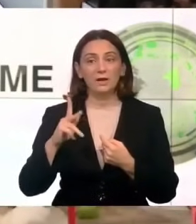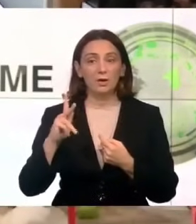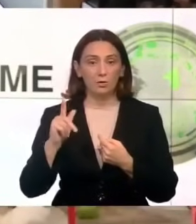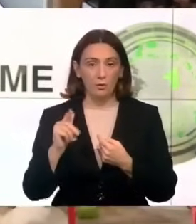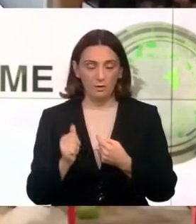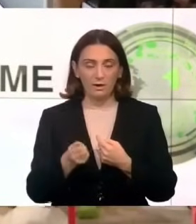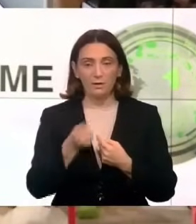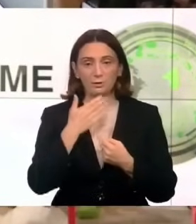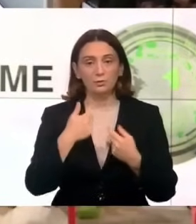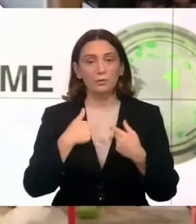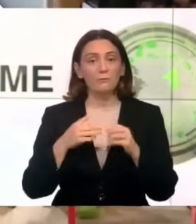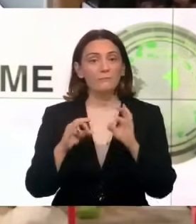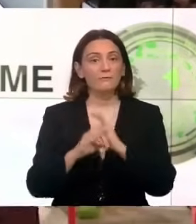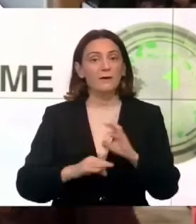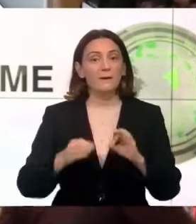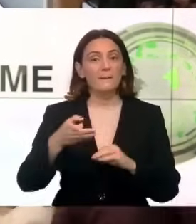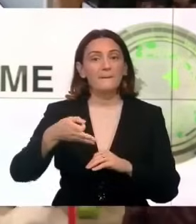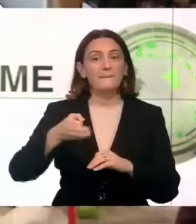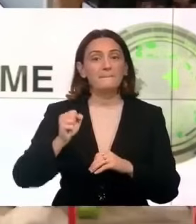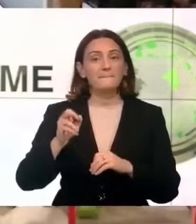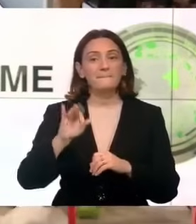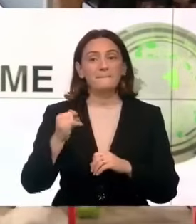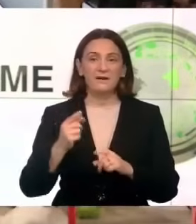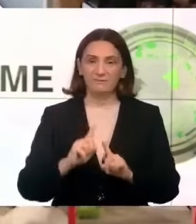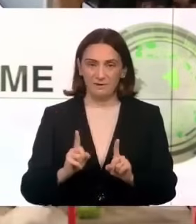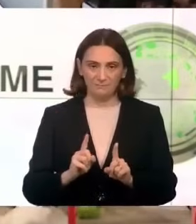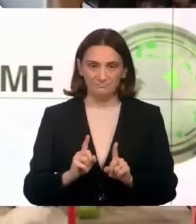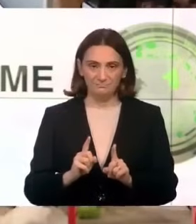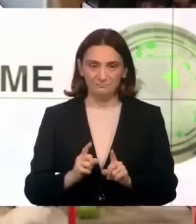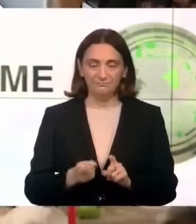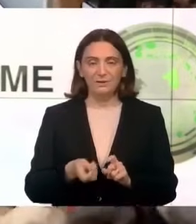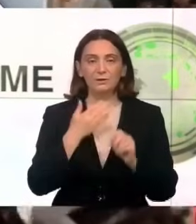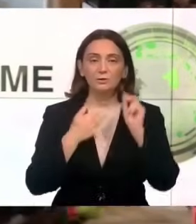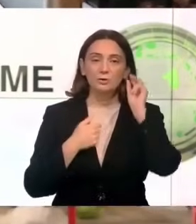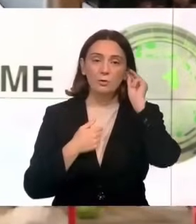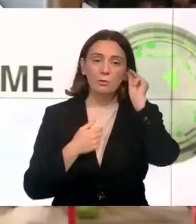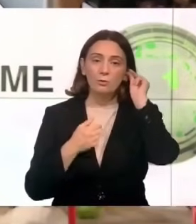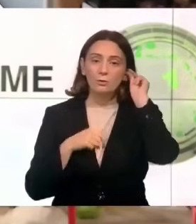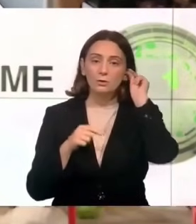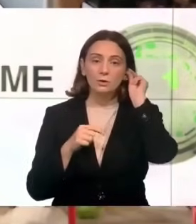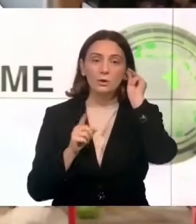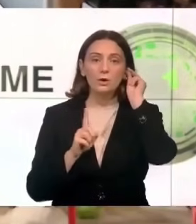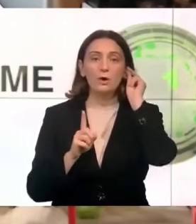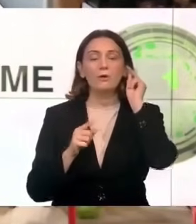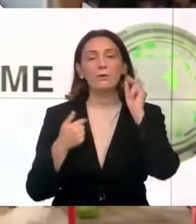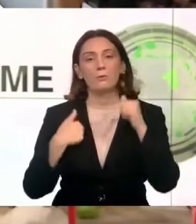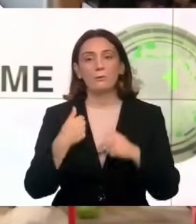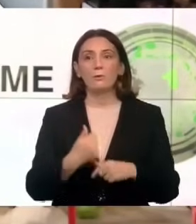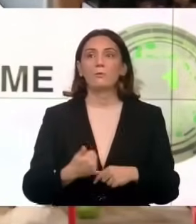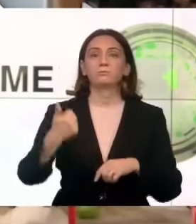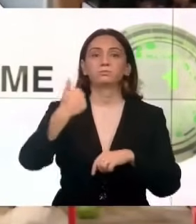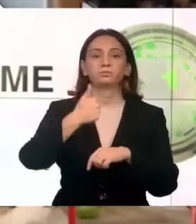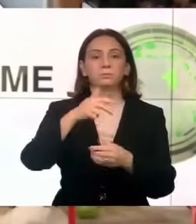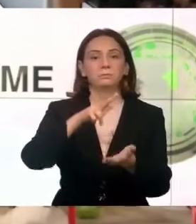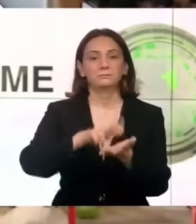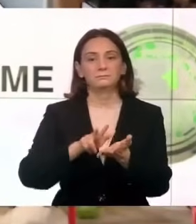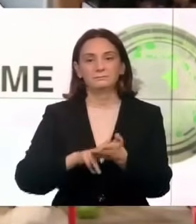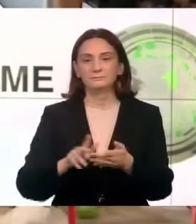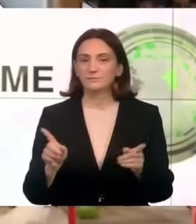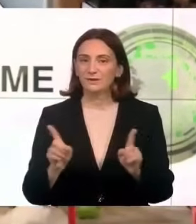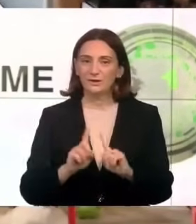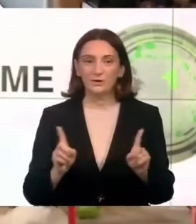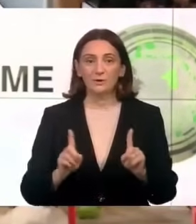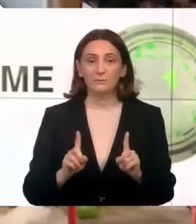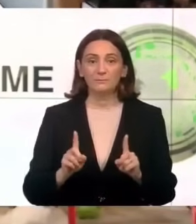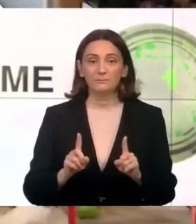deklaruar duke thënë se nuk jam unë peshku i madh dhe nuk luftohet kështu korrupsioni, ndërsa i ka sugjeruar SPAK-ut që të